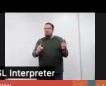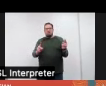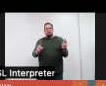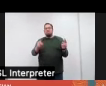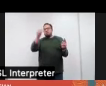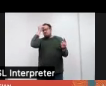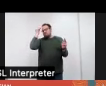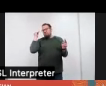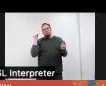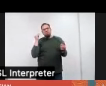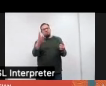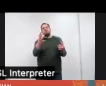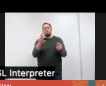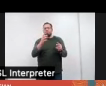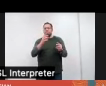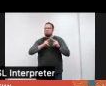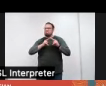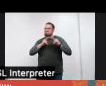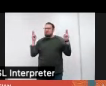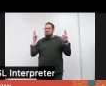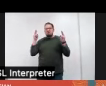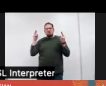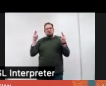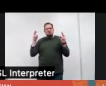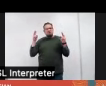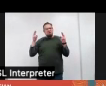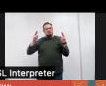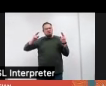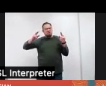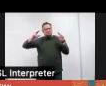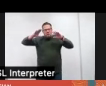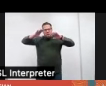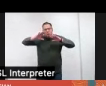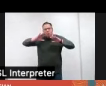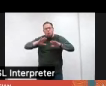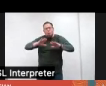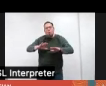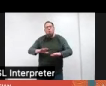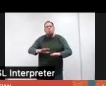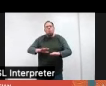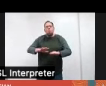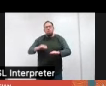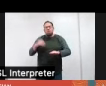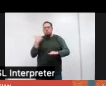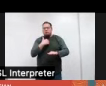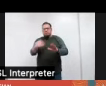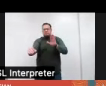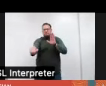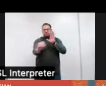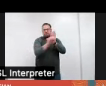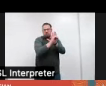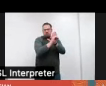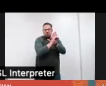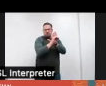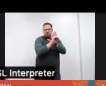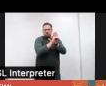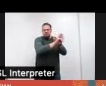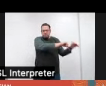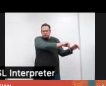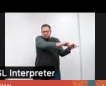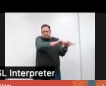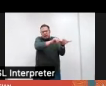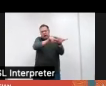في المد والجزر الحافي يعني في فصل الشتاء كما تعلم في ديسمبر وكانون الثاني ديسمبر.